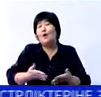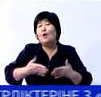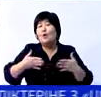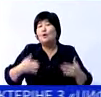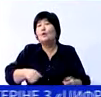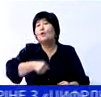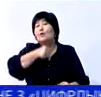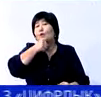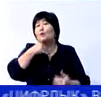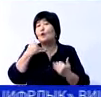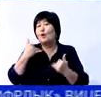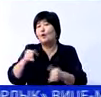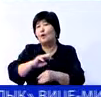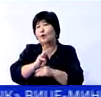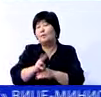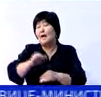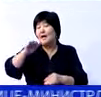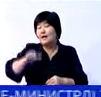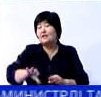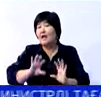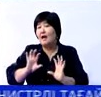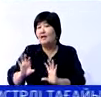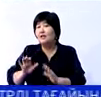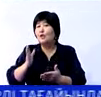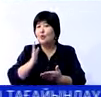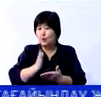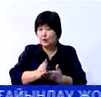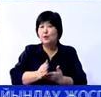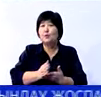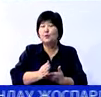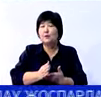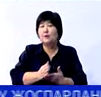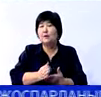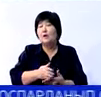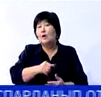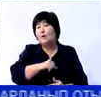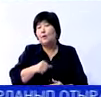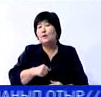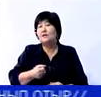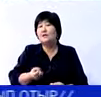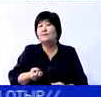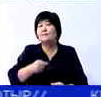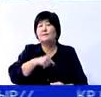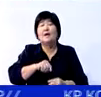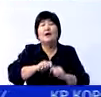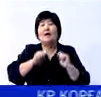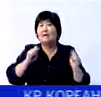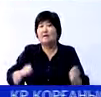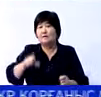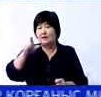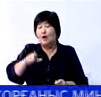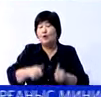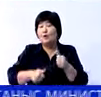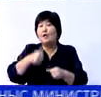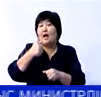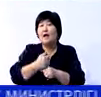құрметтеу, кішіге ізет көрсету. Өзі ақ көңіл жігіт тұғын. Турнирден де ең алғаш